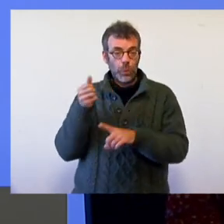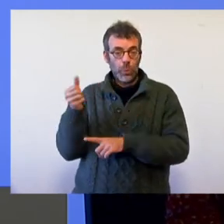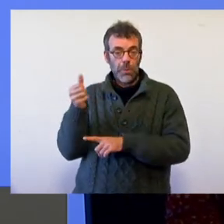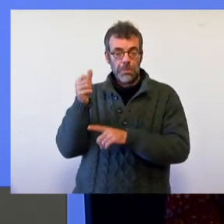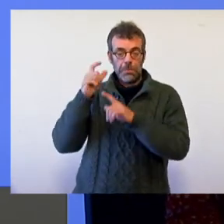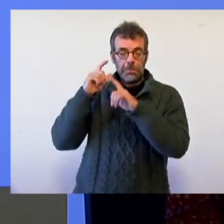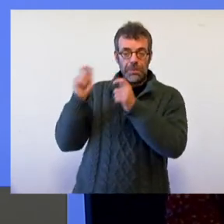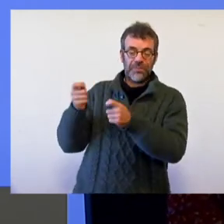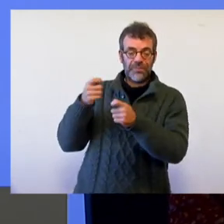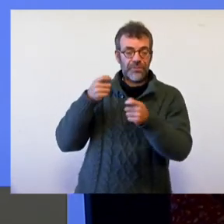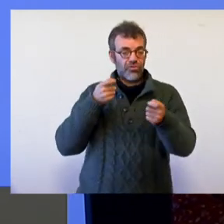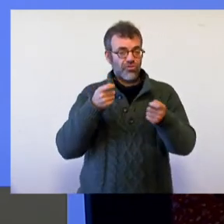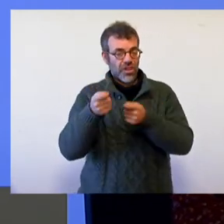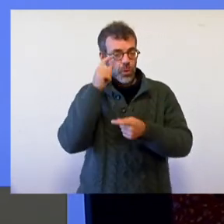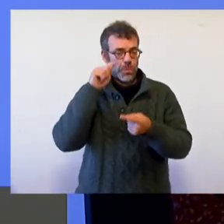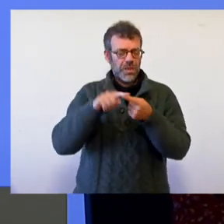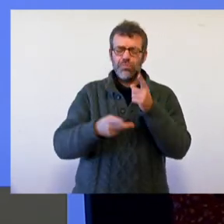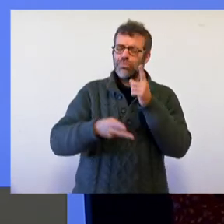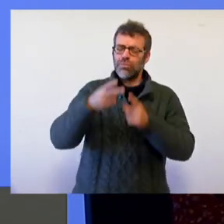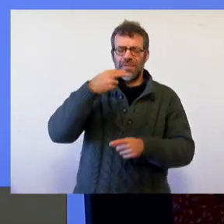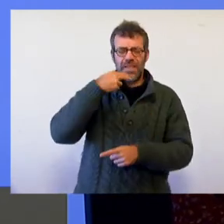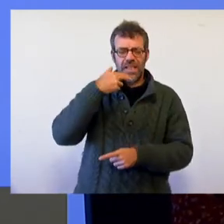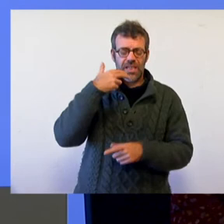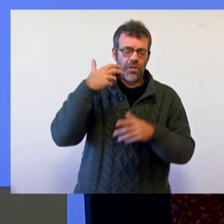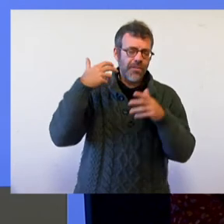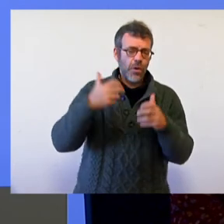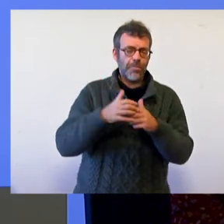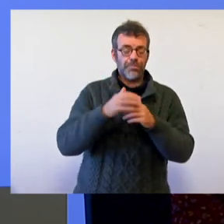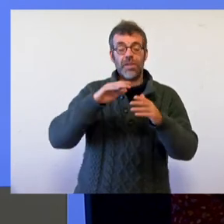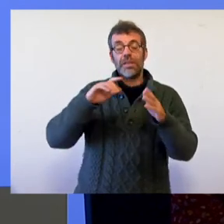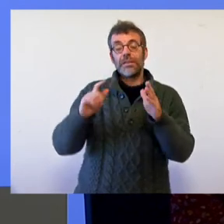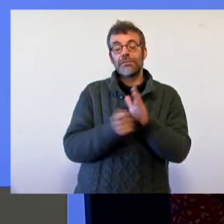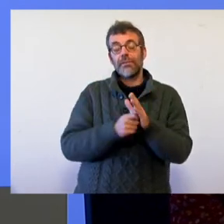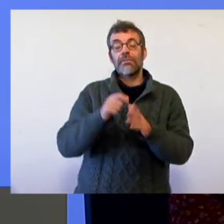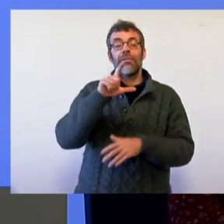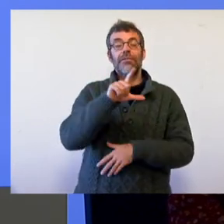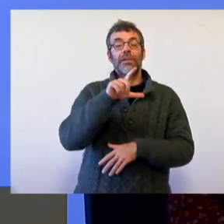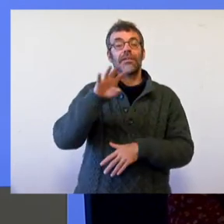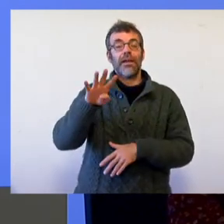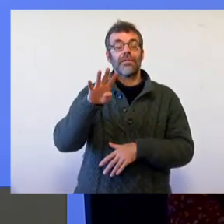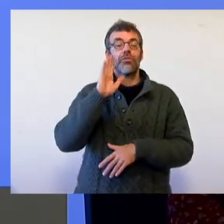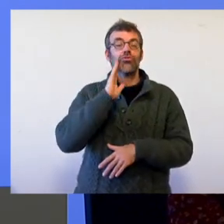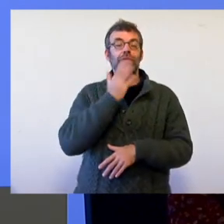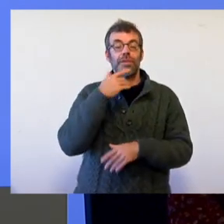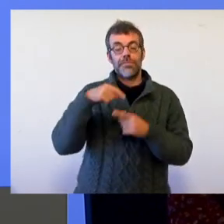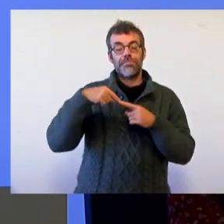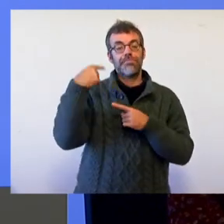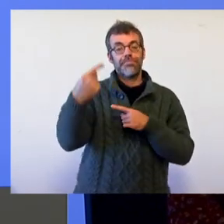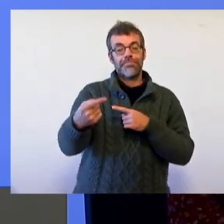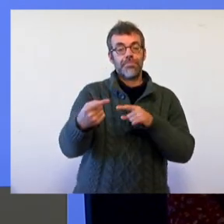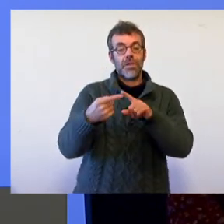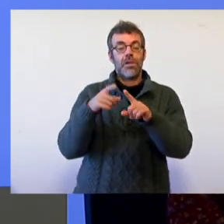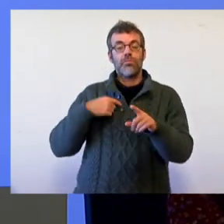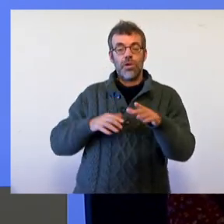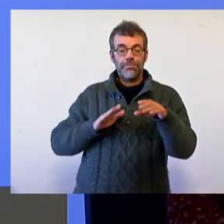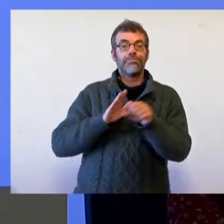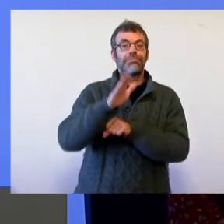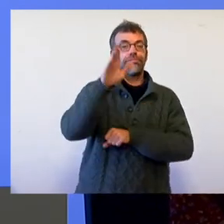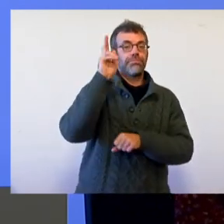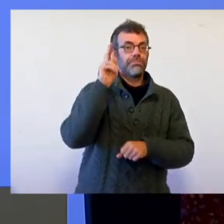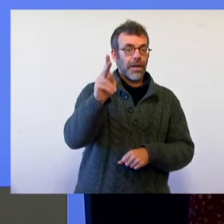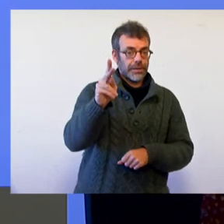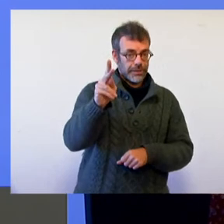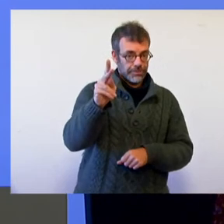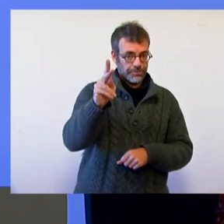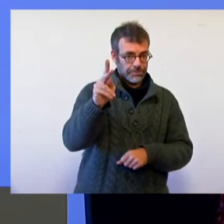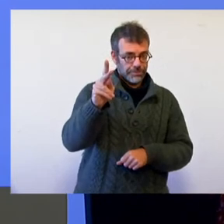puissions être le plus efficaces possible. Le 24 janvier, je me rendrai à Paris pour le comité